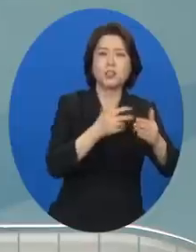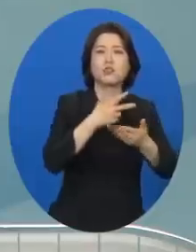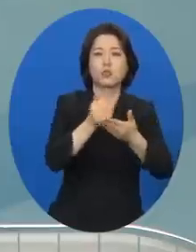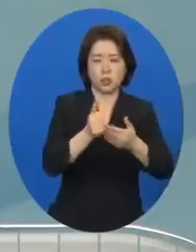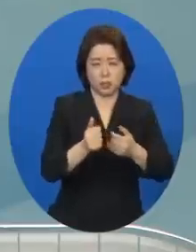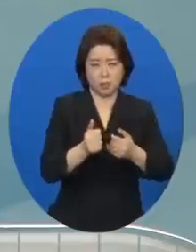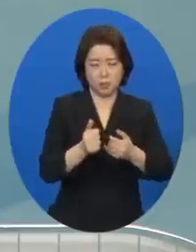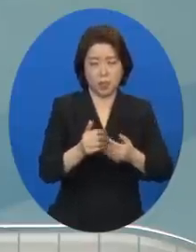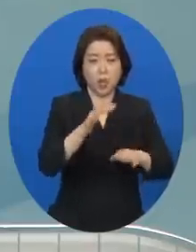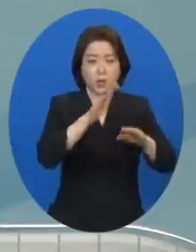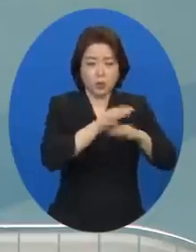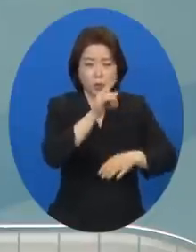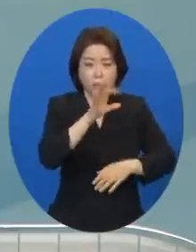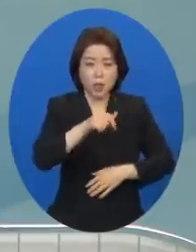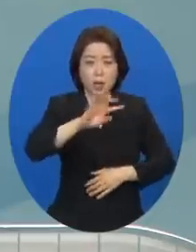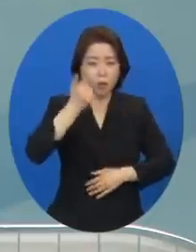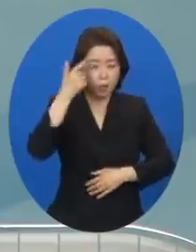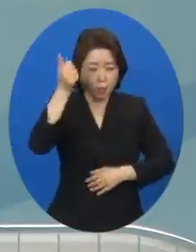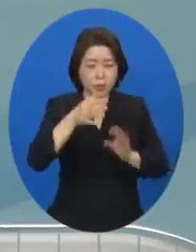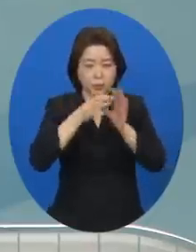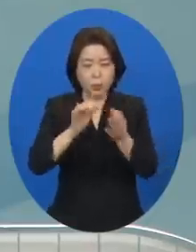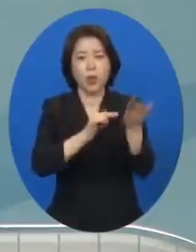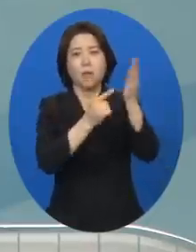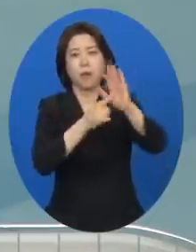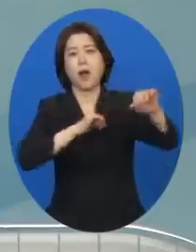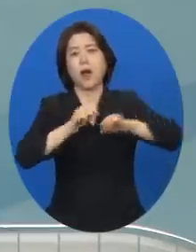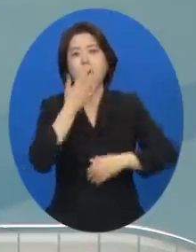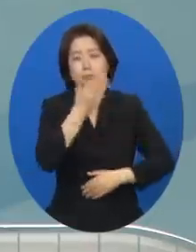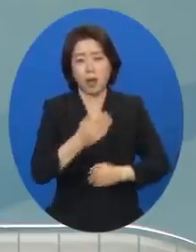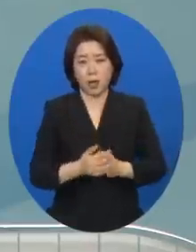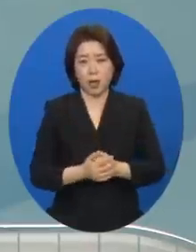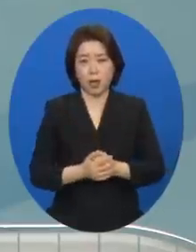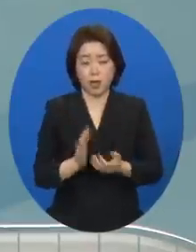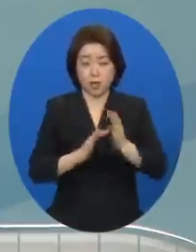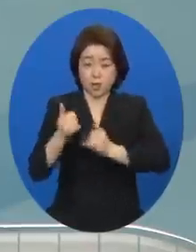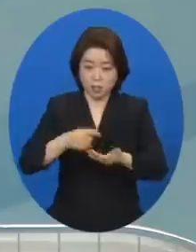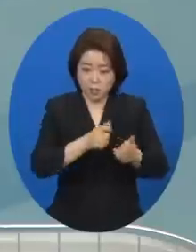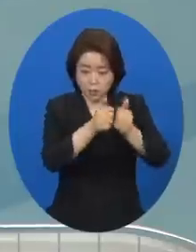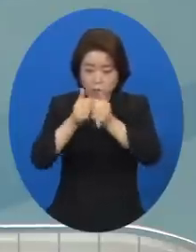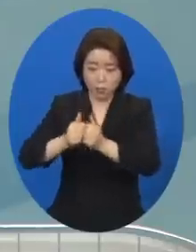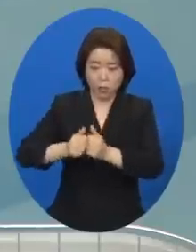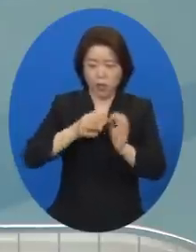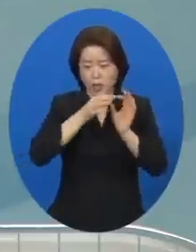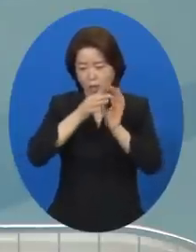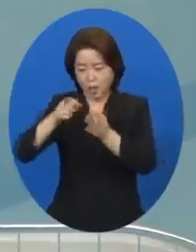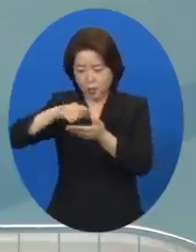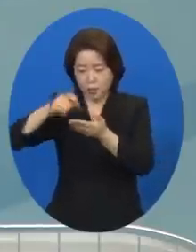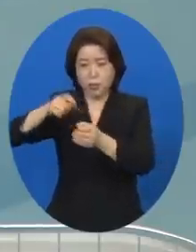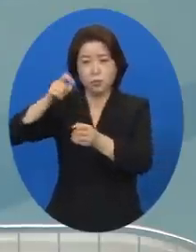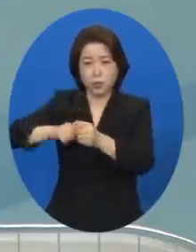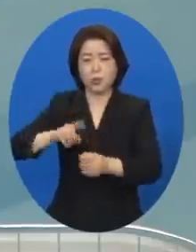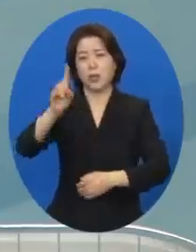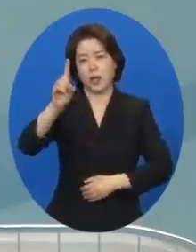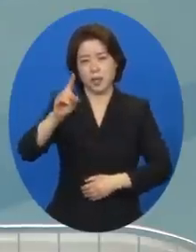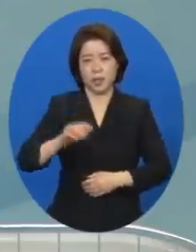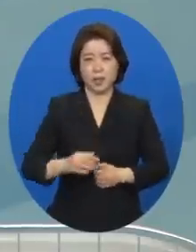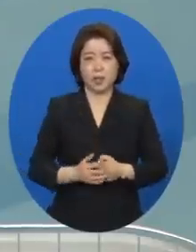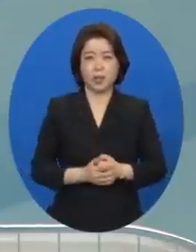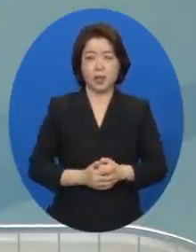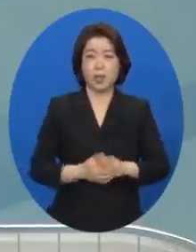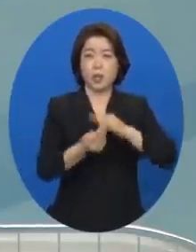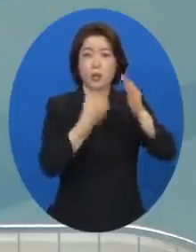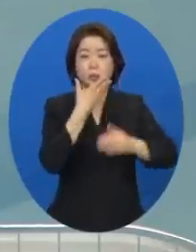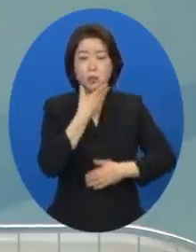통하여 그 일을 행하신 거예요 예 수동 일기를 꾸준히 쓰려고 하는 이유는 단하나 에요 요한복음